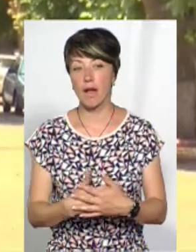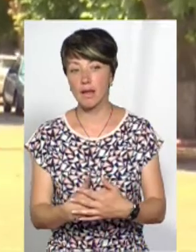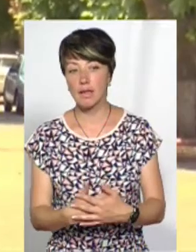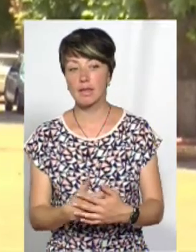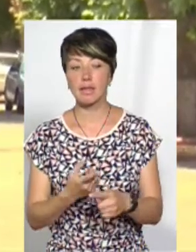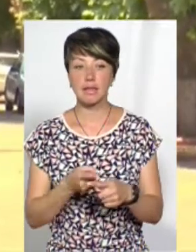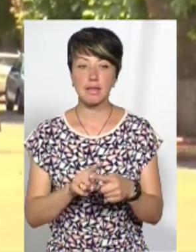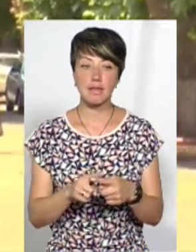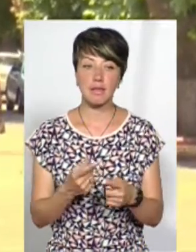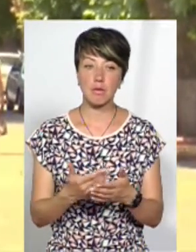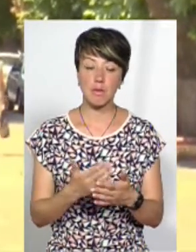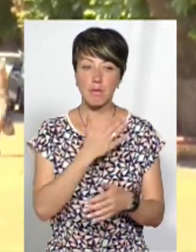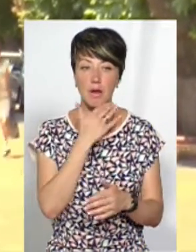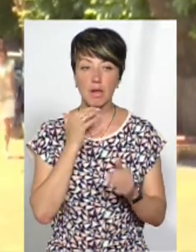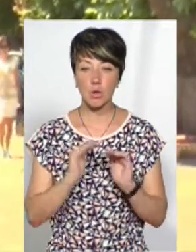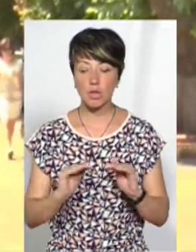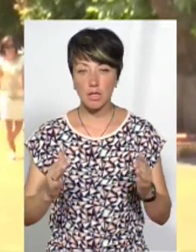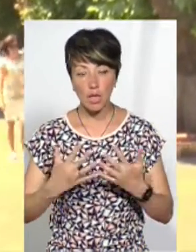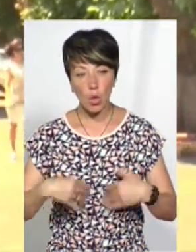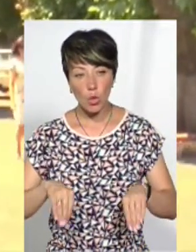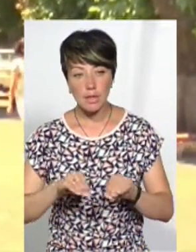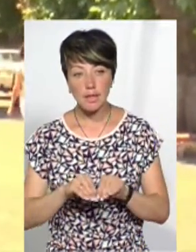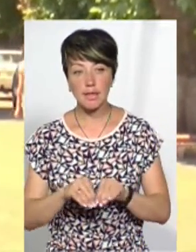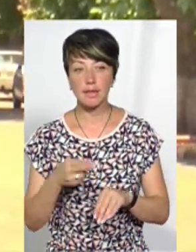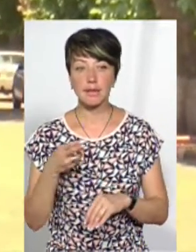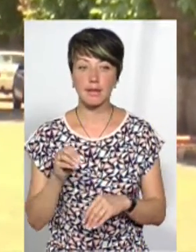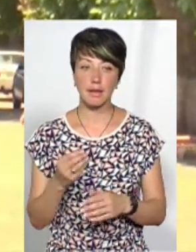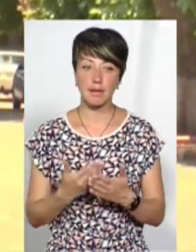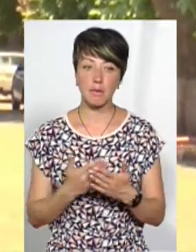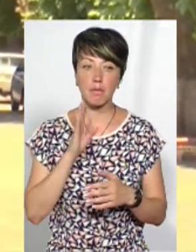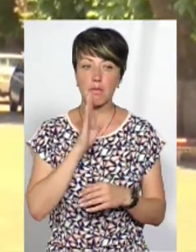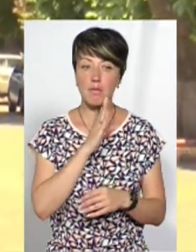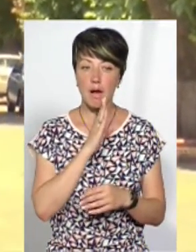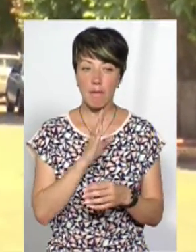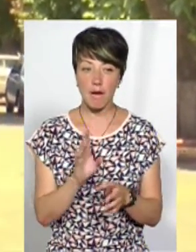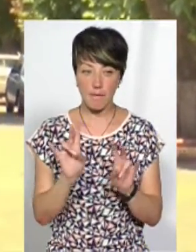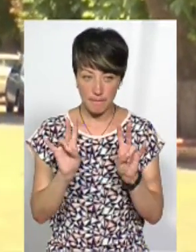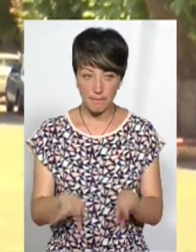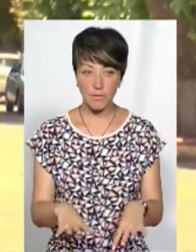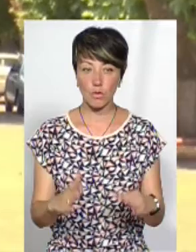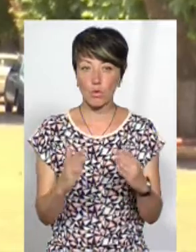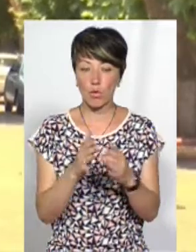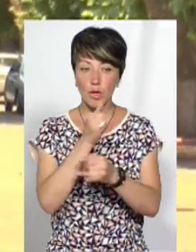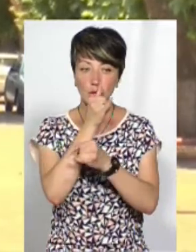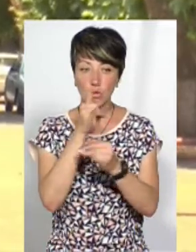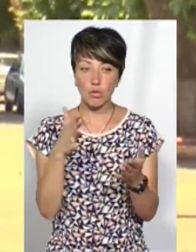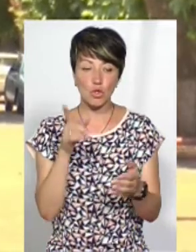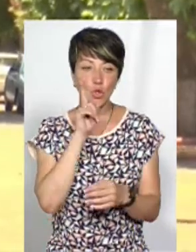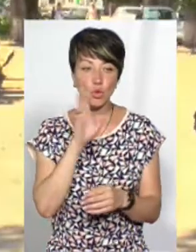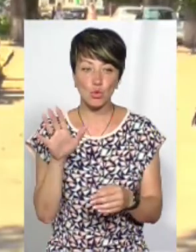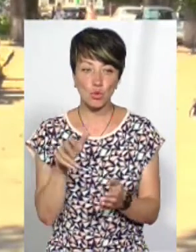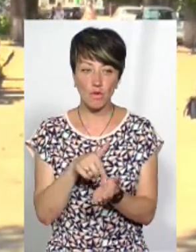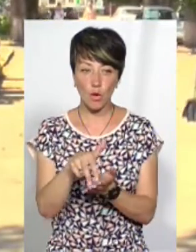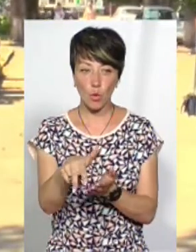до прикладу, багатодітні родини, там, де мама прив'язана до дому і не може, їй незручно